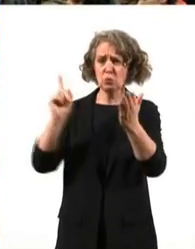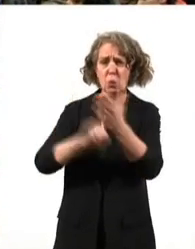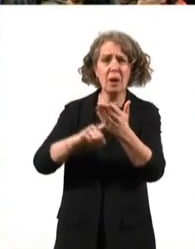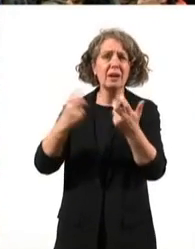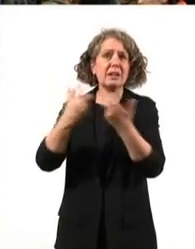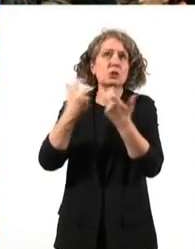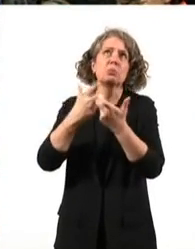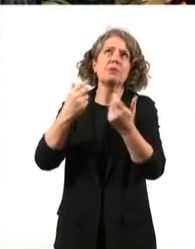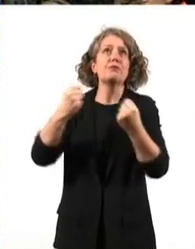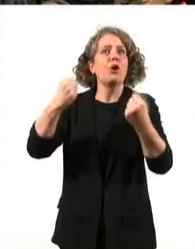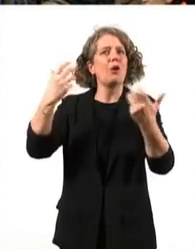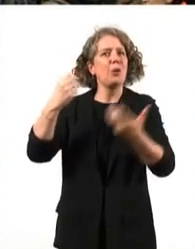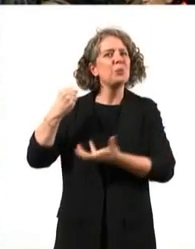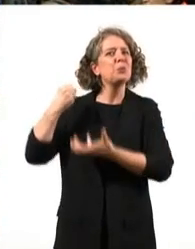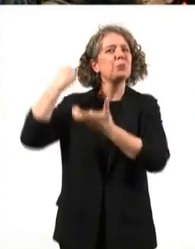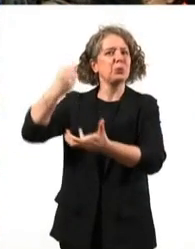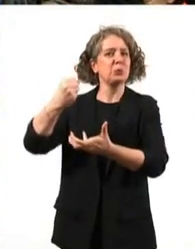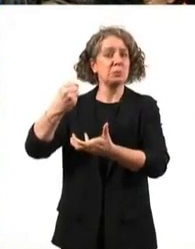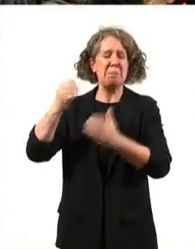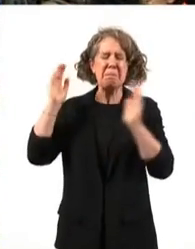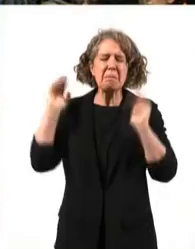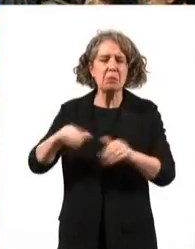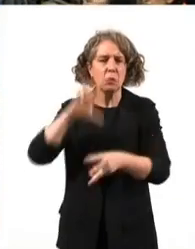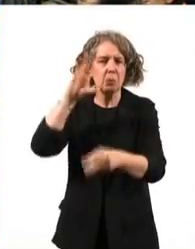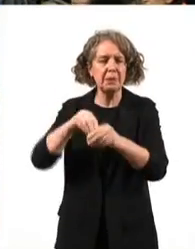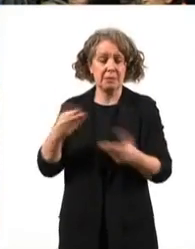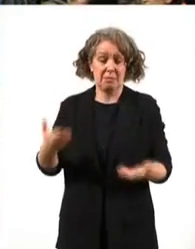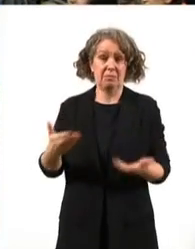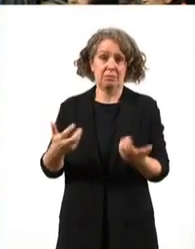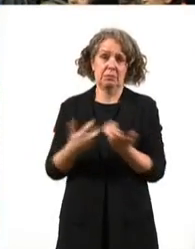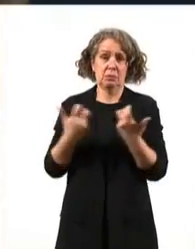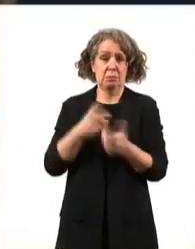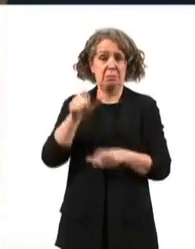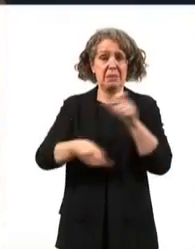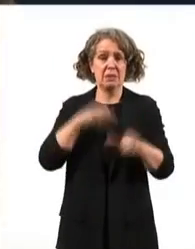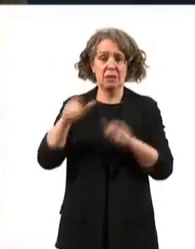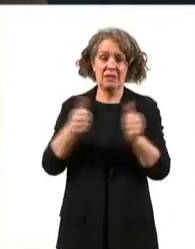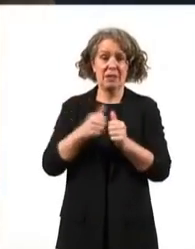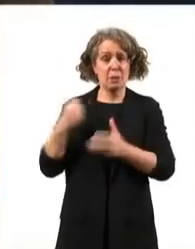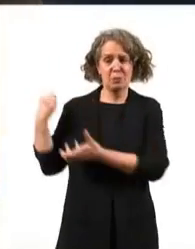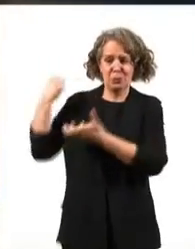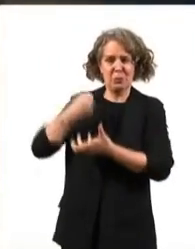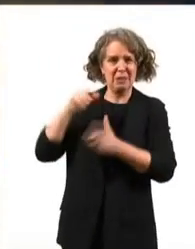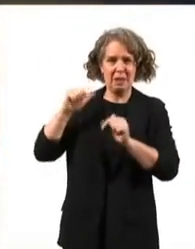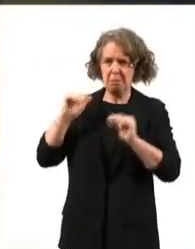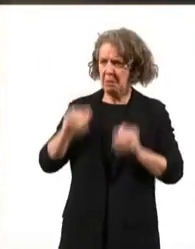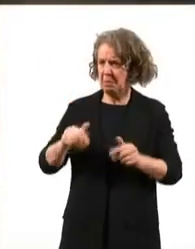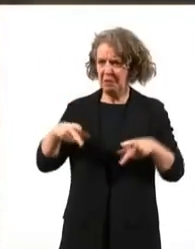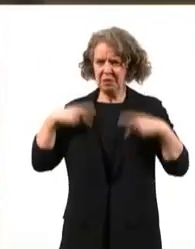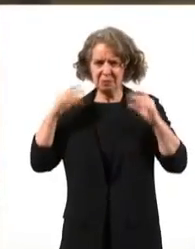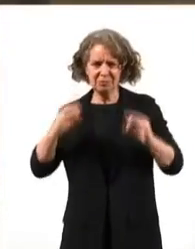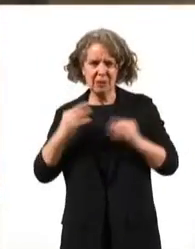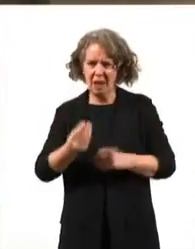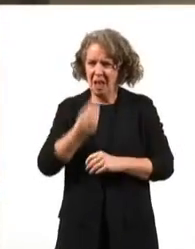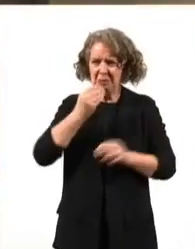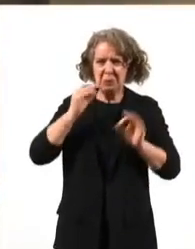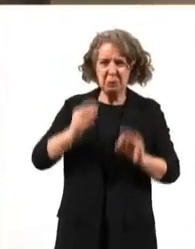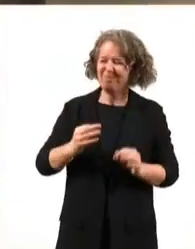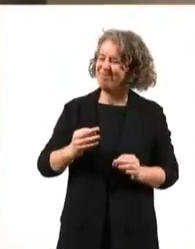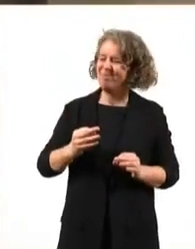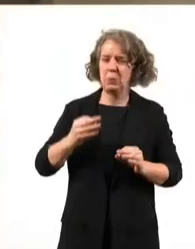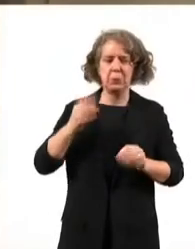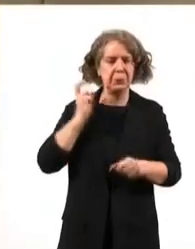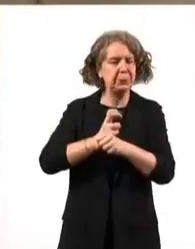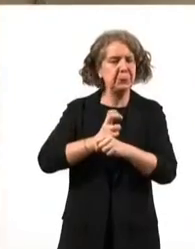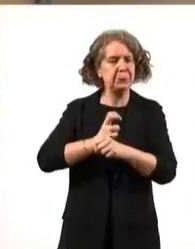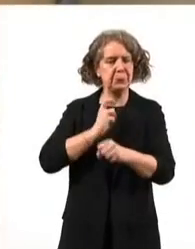bourse. Pour les boursiers aujourd'hui, les boursiers ont toujours du mal aujourd'hui à remplir leurs assiettes, à se loger décemment, etc., etc. Il y a